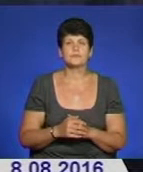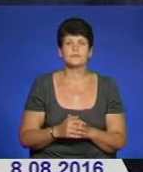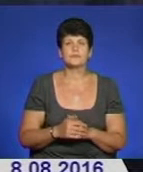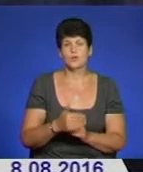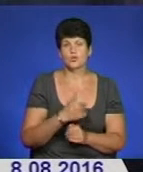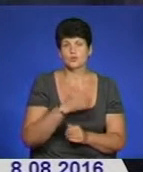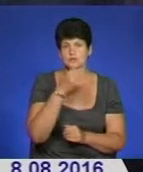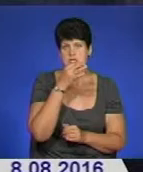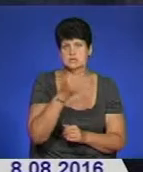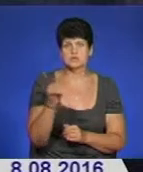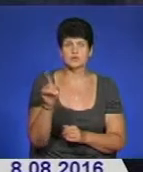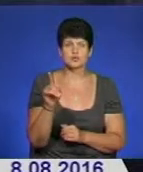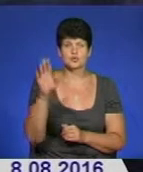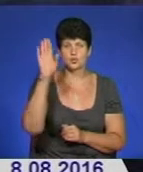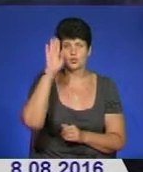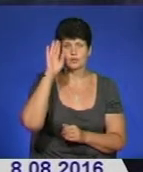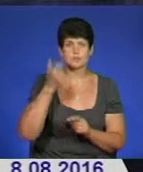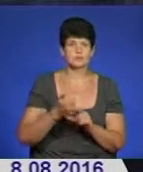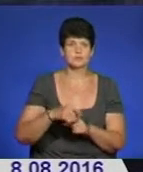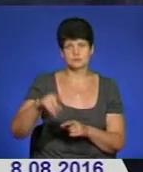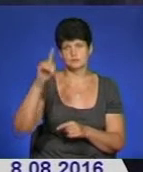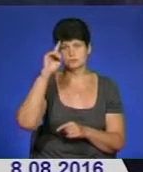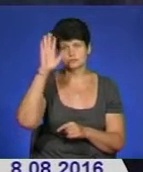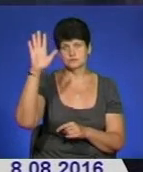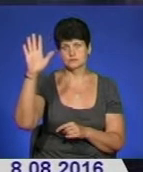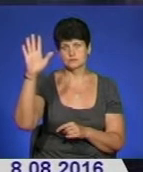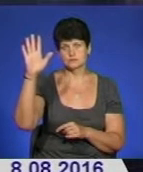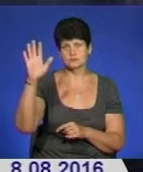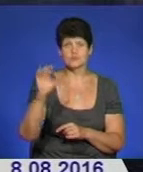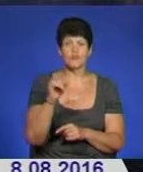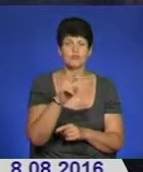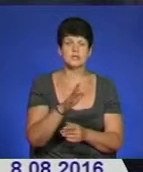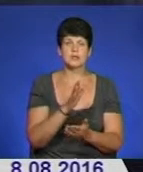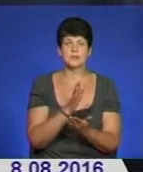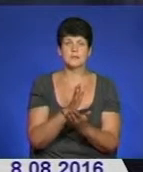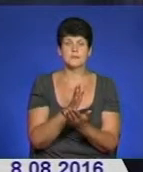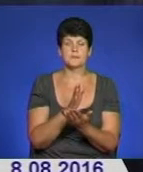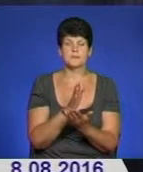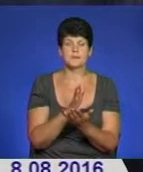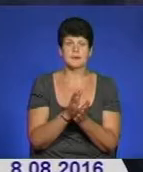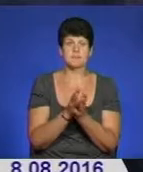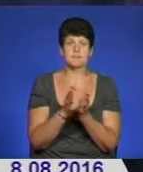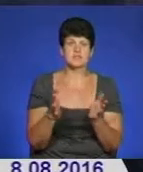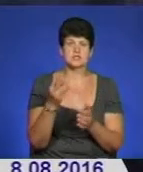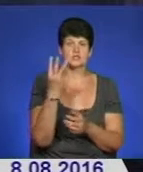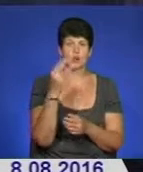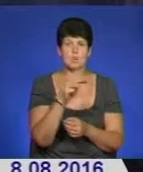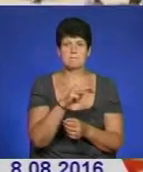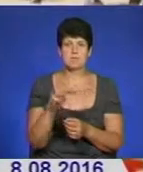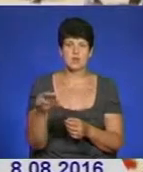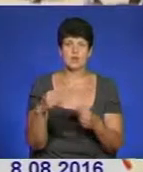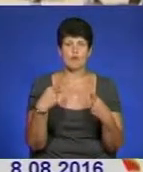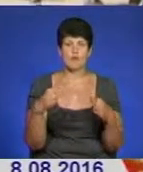Хочу сказати, що хлопці доволі популярні. Вони мають вже більше 3 мільйонів проданих